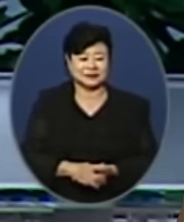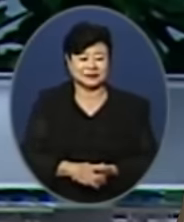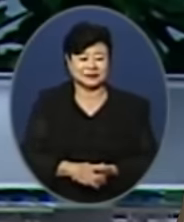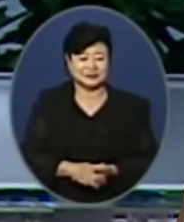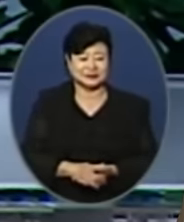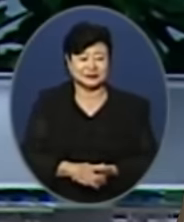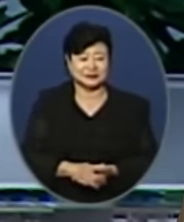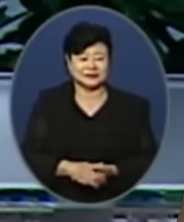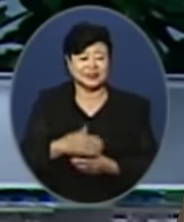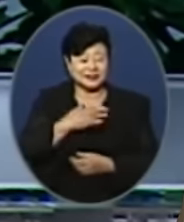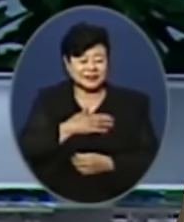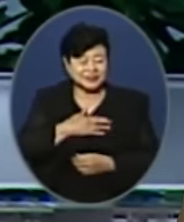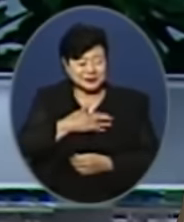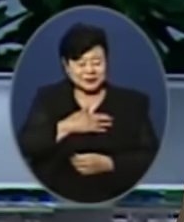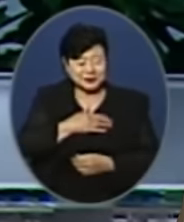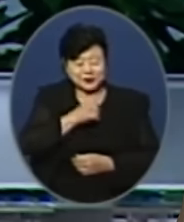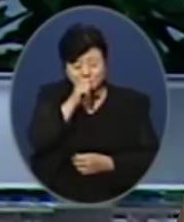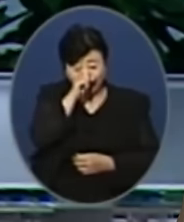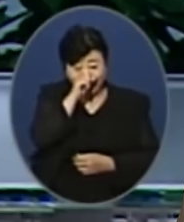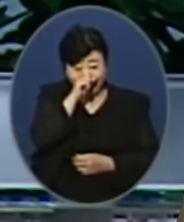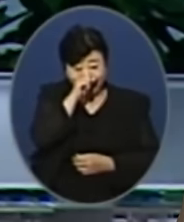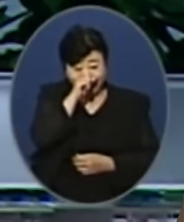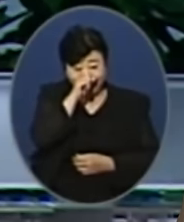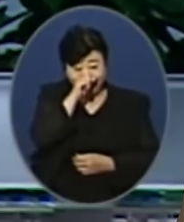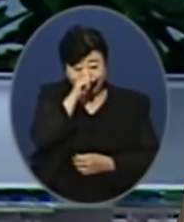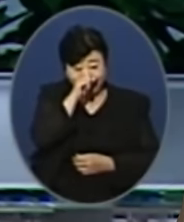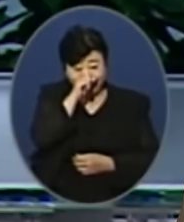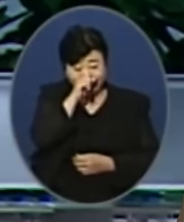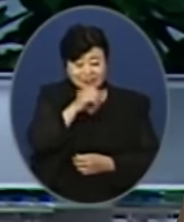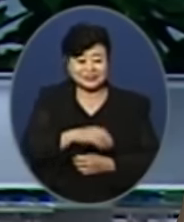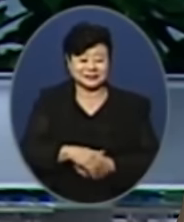하니까 아주 기분이 좋아요.